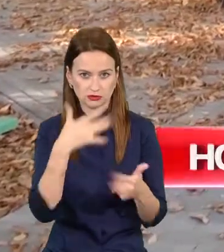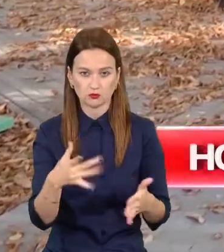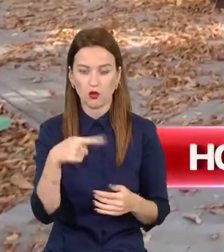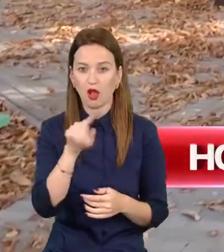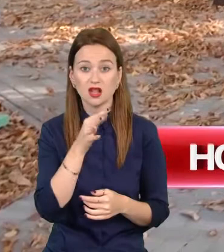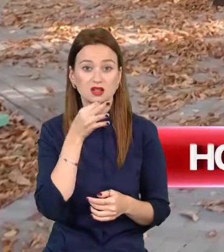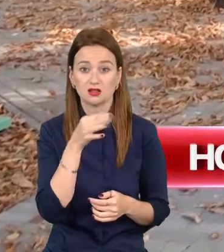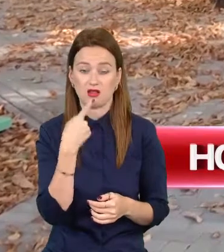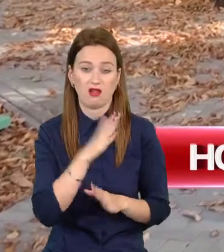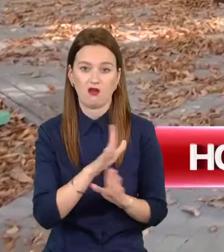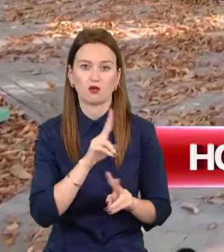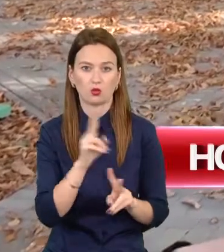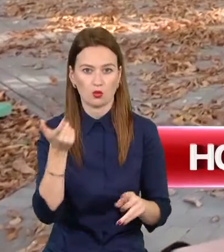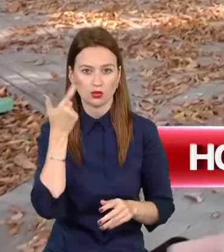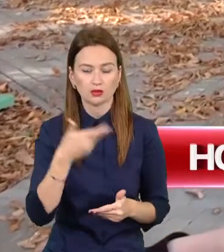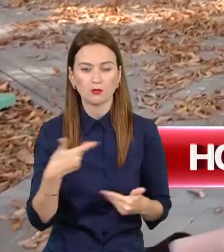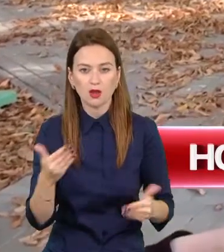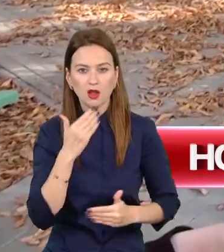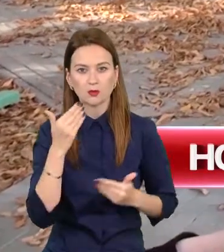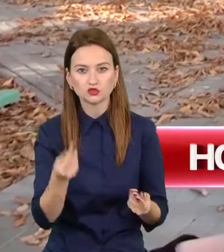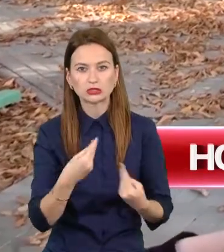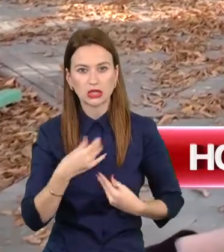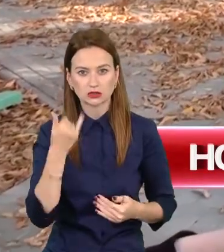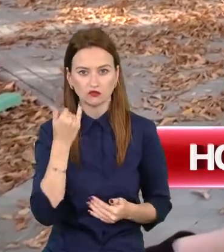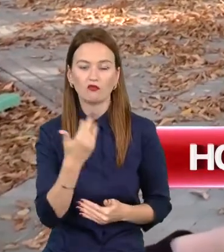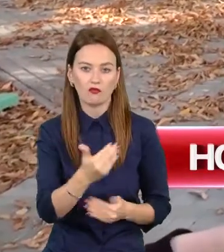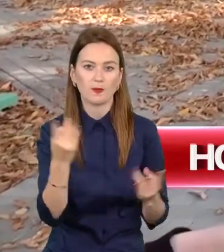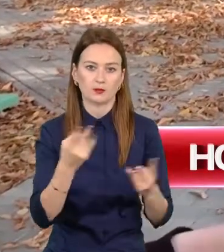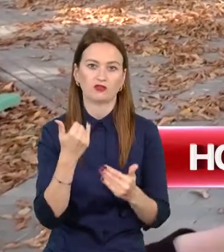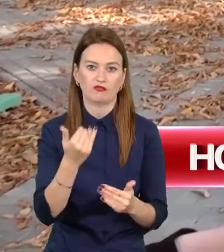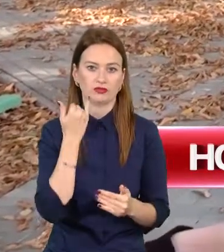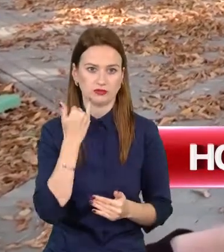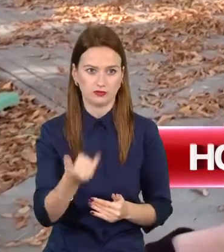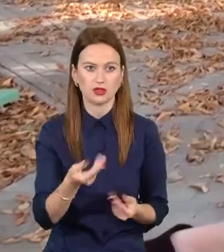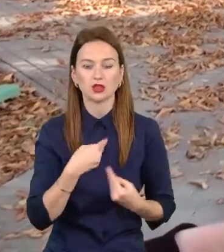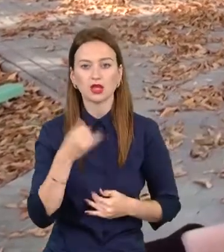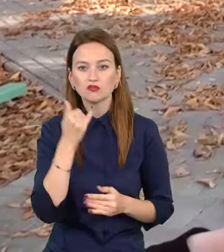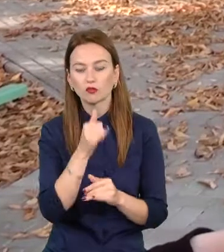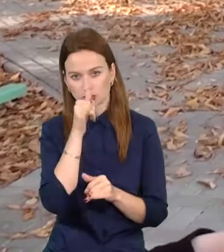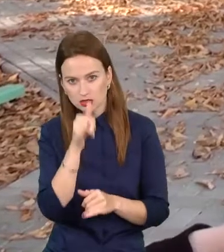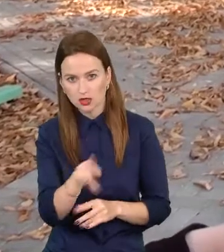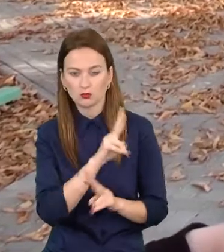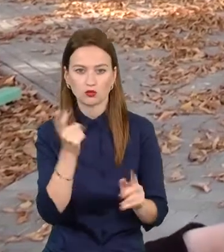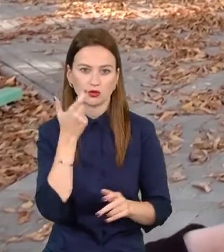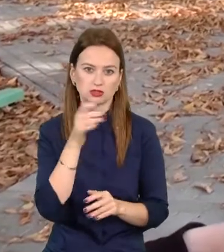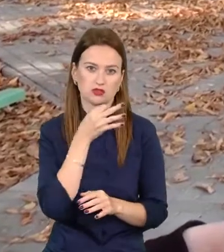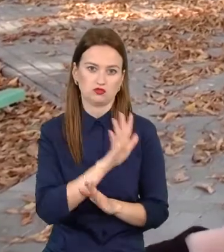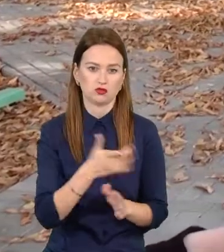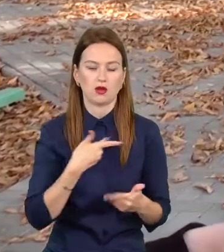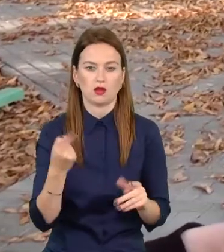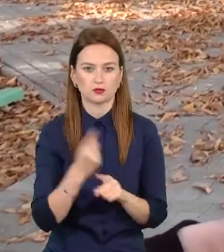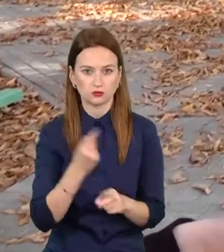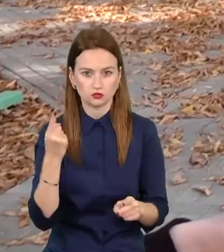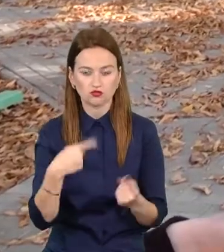говорят хозяина. Мы сколько обращались, говорю, что дайте телефон хозяина. Вам надо, вы звоните, дайте телефон, не дадим. Кто хозяин, не скажем, нам